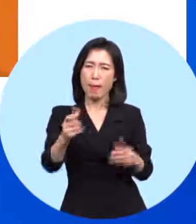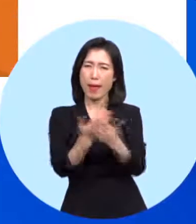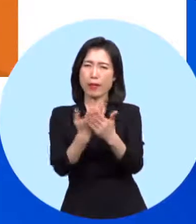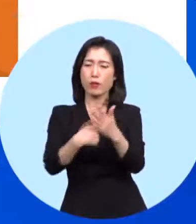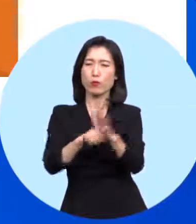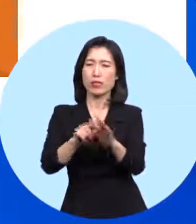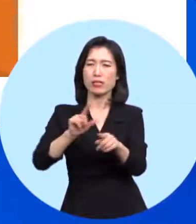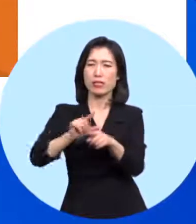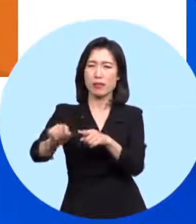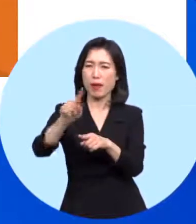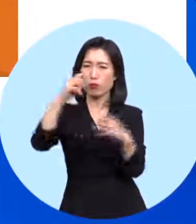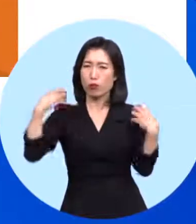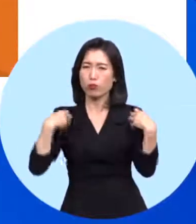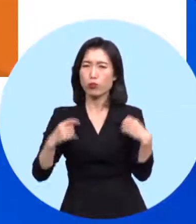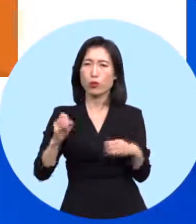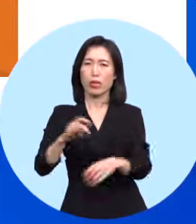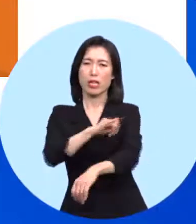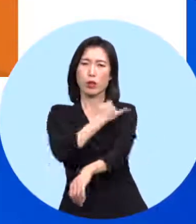한국인권도시협의회,